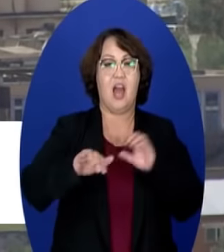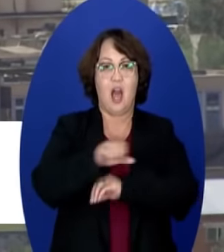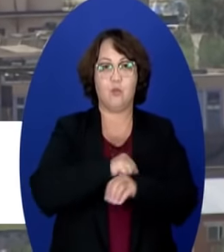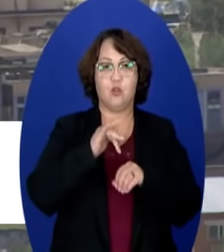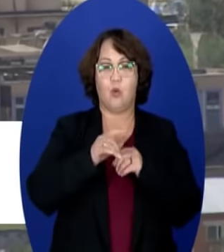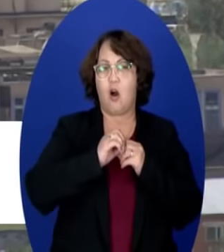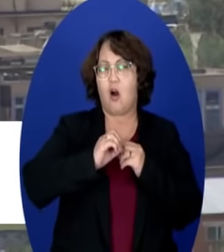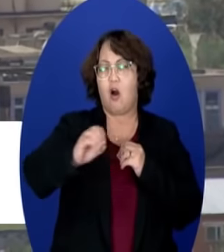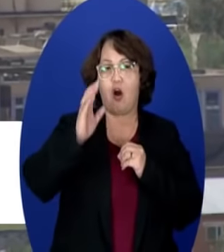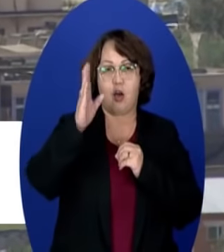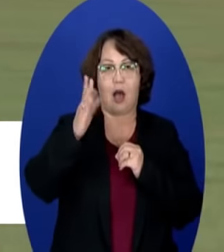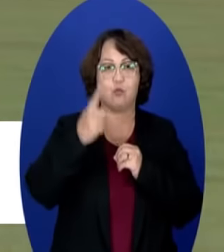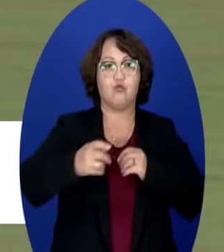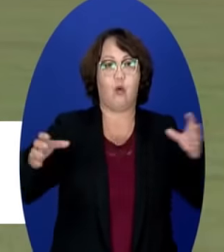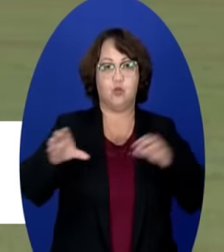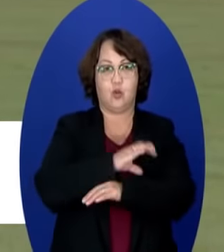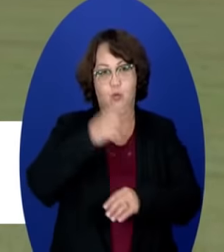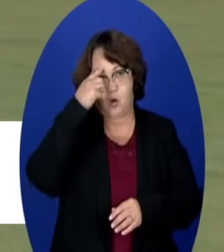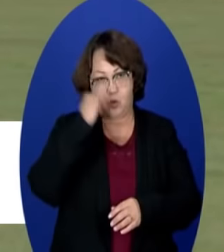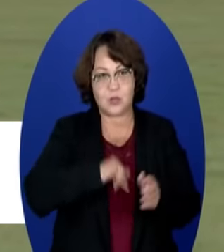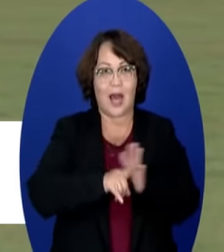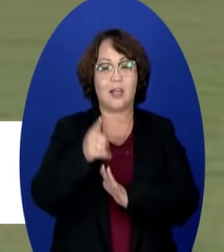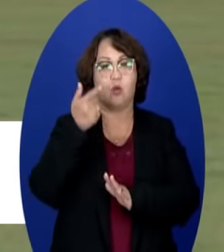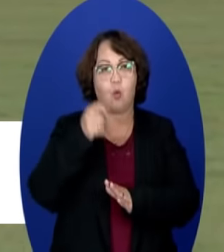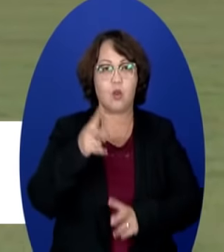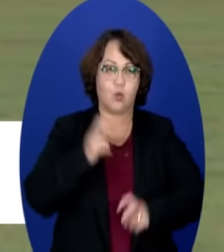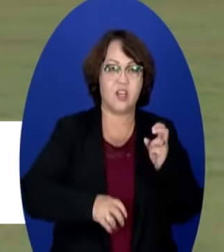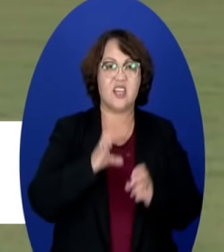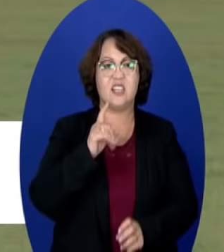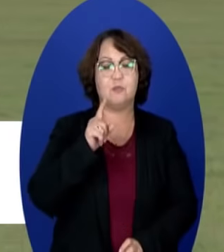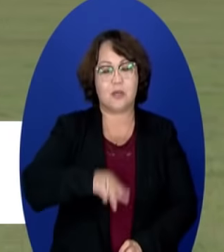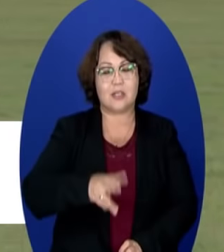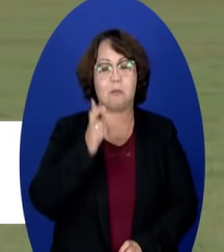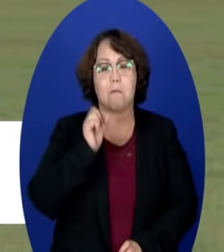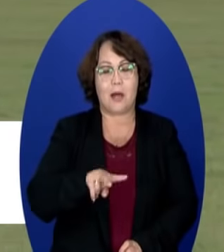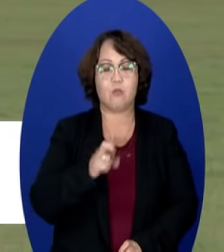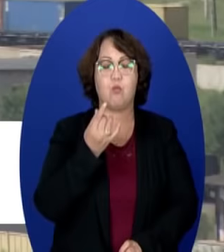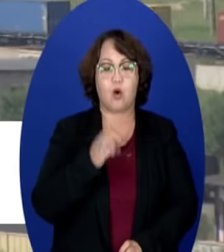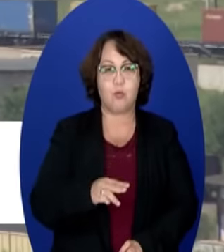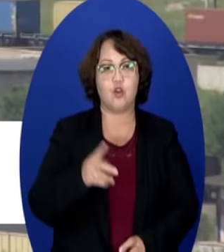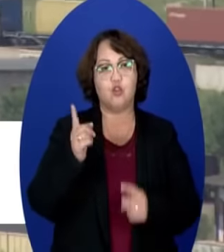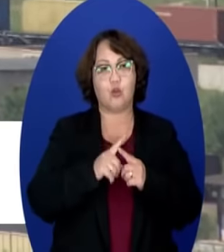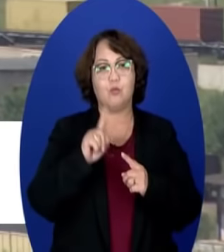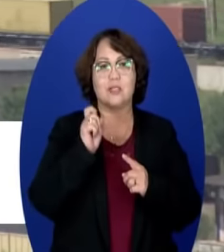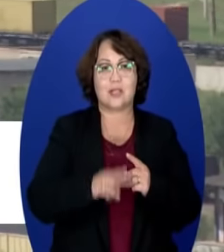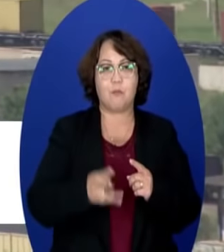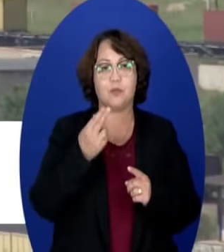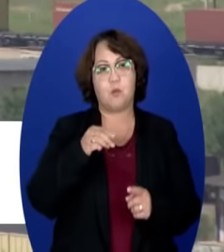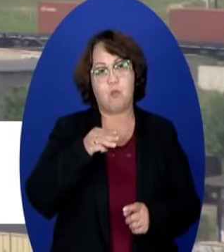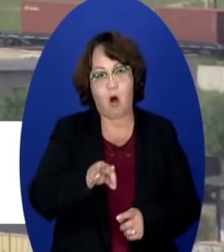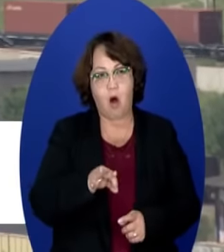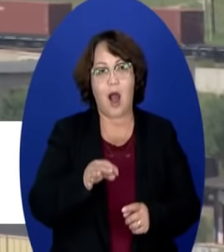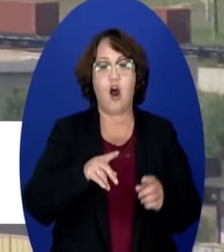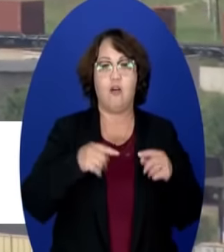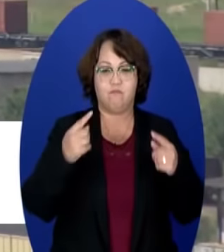том сум, Монголын анхны гурилын үйлдвэр болон за спирт балбурам, төмөр замын дефо, анхны хостогоо өгсөрөх үйлдвэргээд үндэсний үйлдвэрлэл